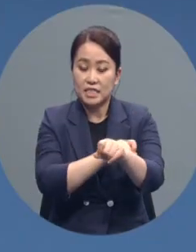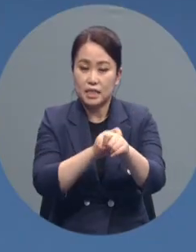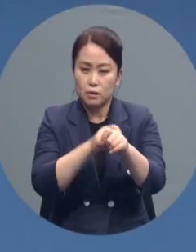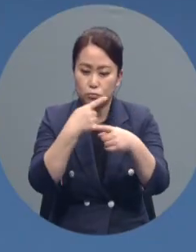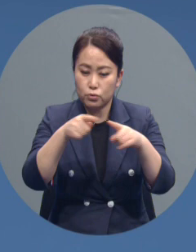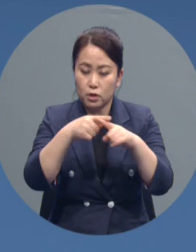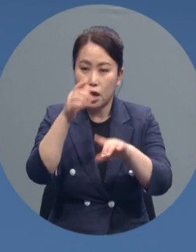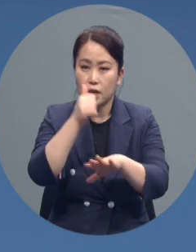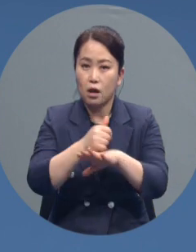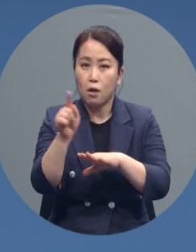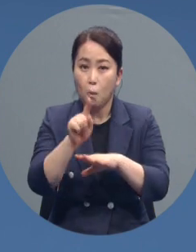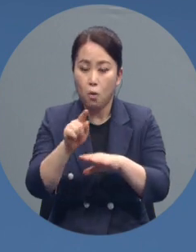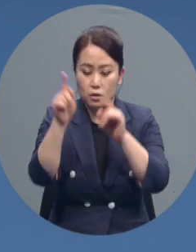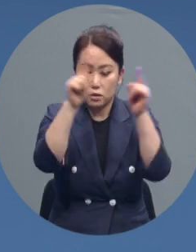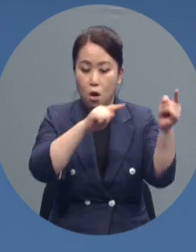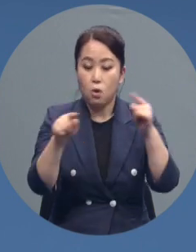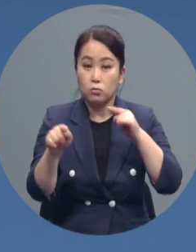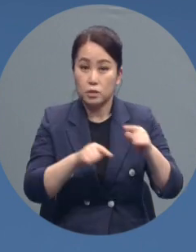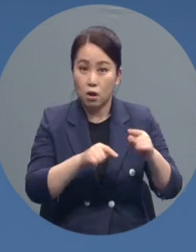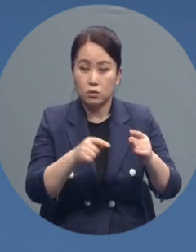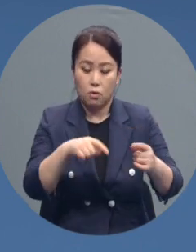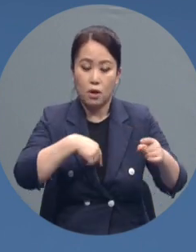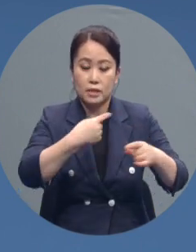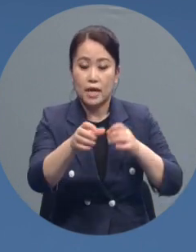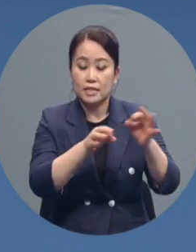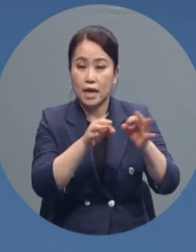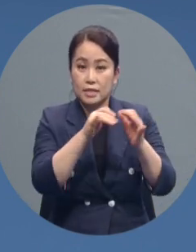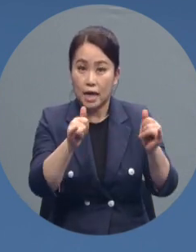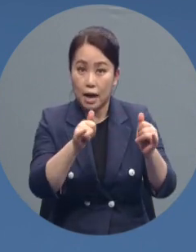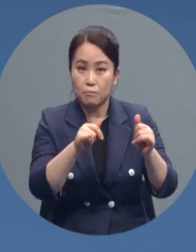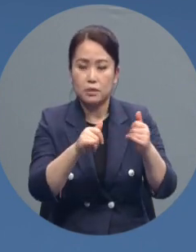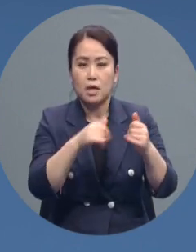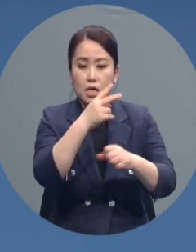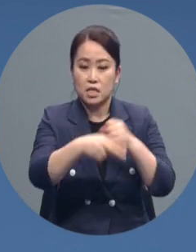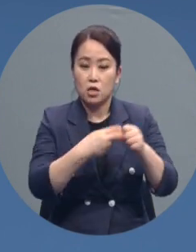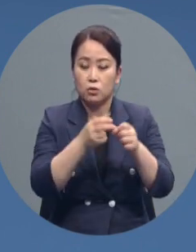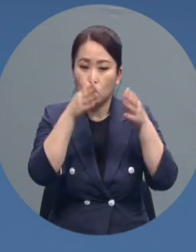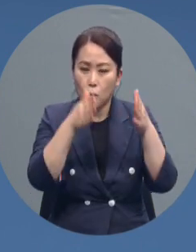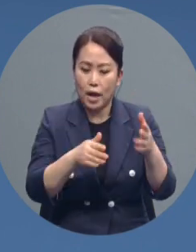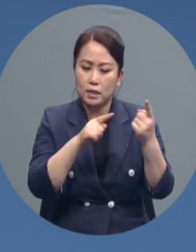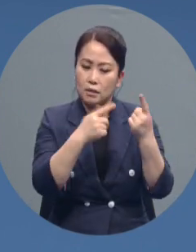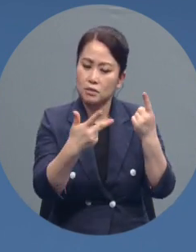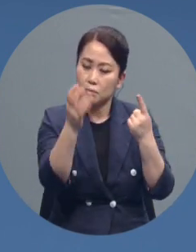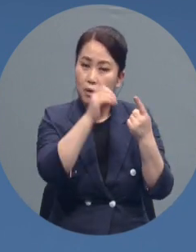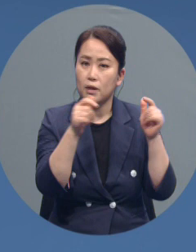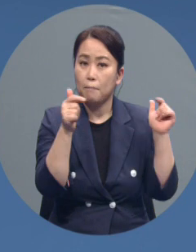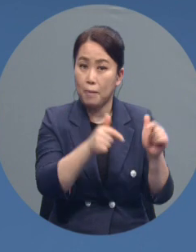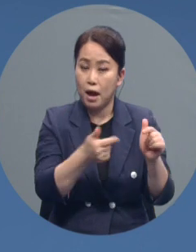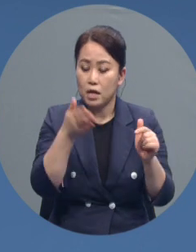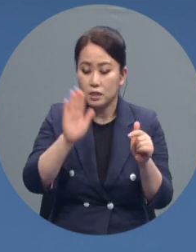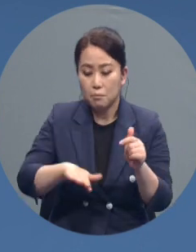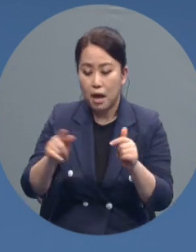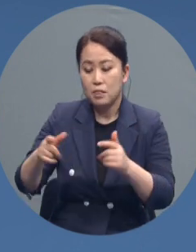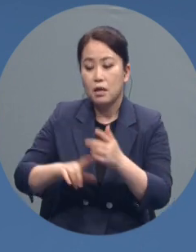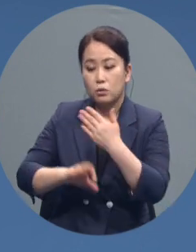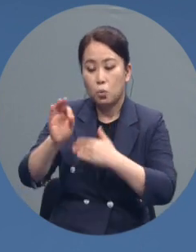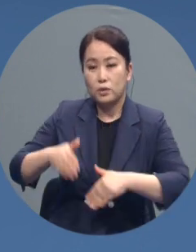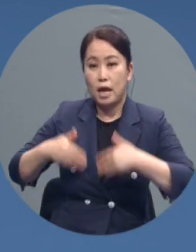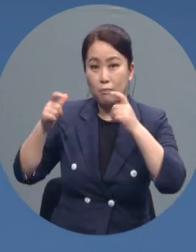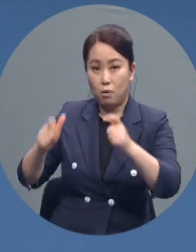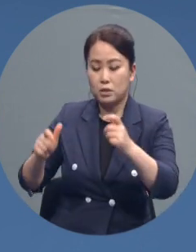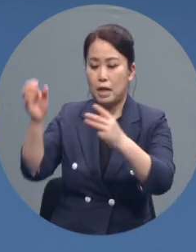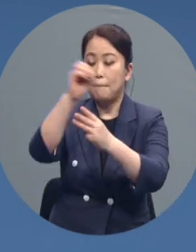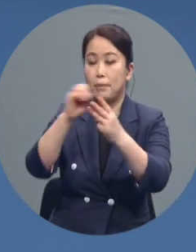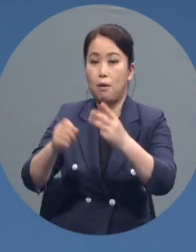전국적으로 자영업자 수는 2년 동안 1.7% 감소 했습니다 그런데 동남부 는 오히려 3% 증가 있고